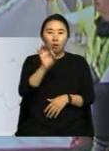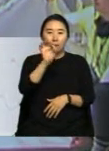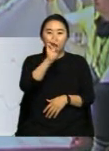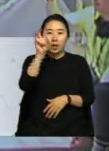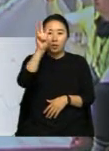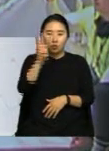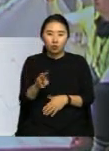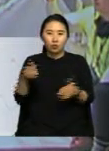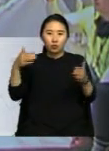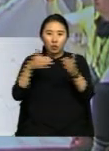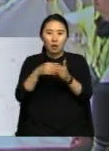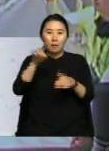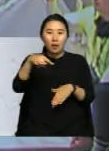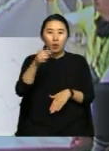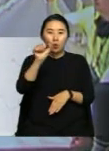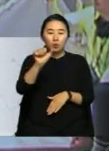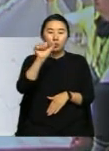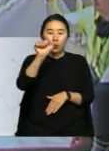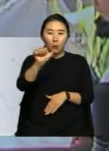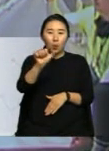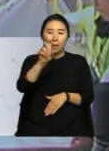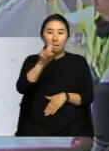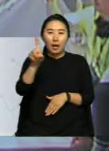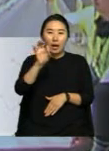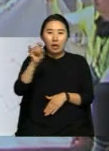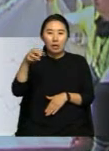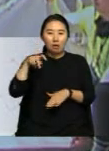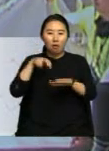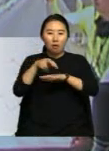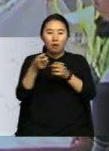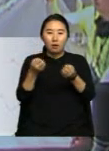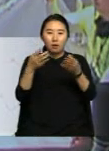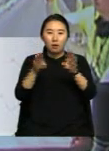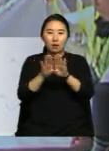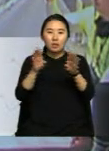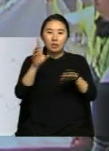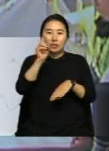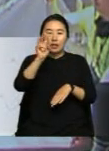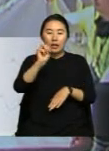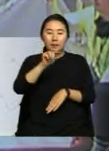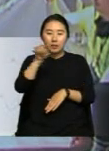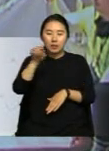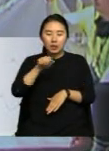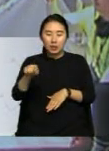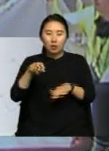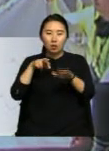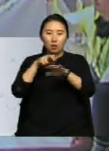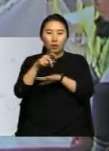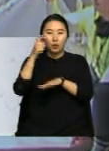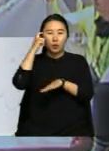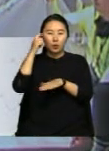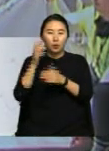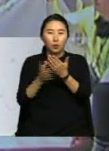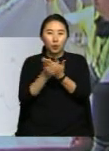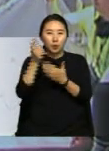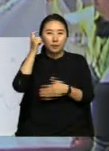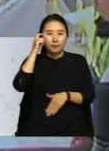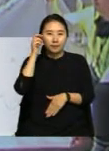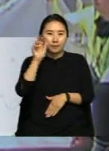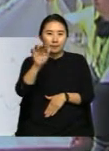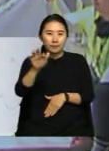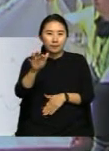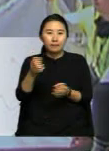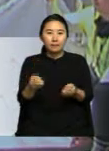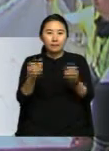휴전선을 따라 155 마일을 걷는 행사가 열렸습니다 dmg 를 걸으며 통일을 염원한 다 는 의미를 담고 있는 걷기